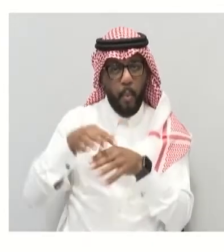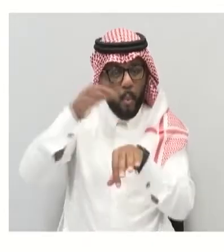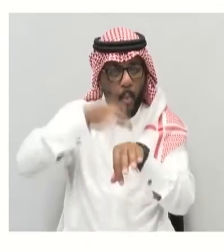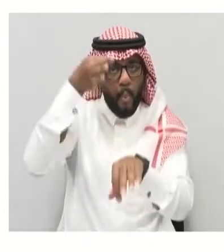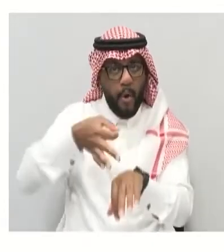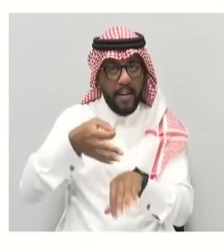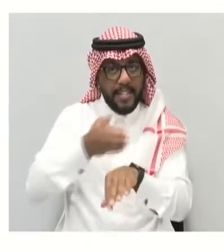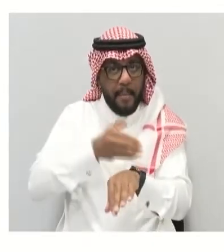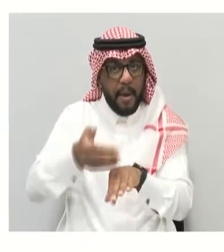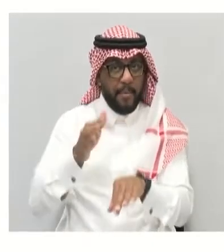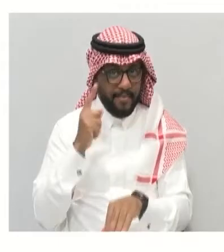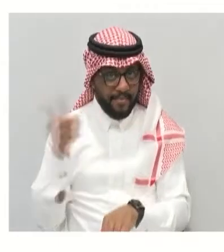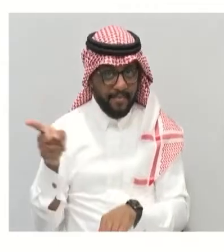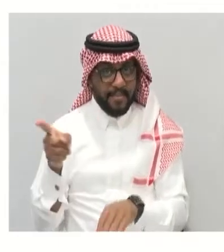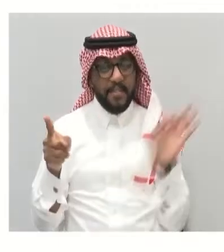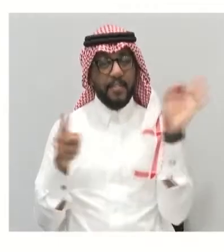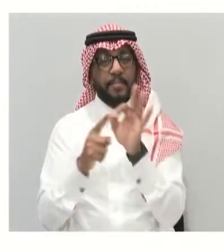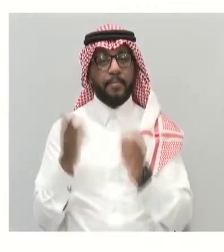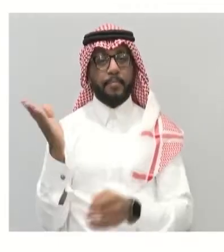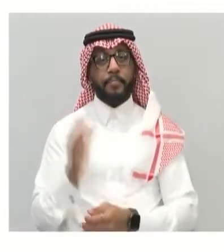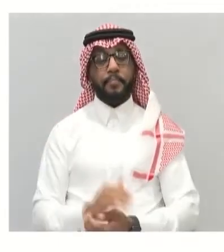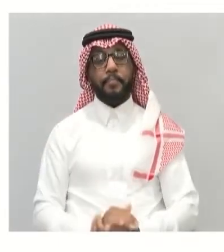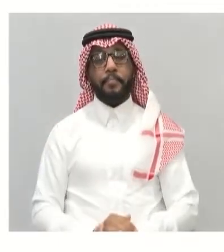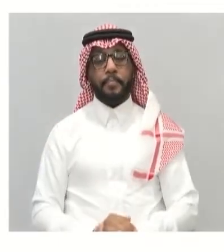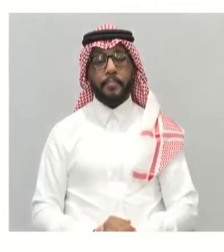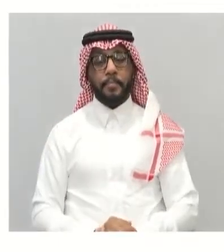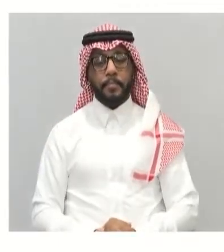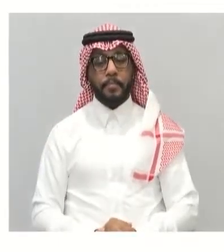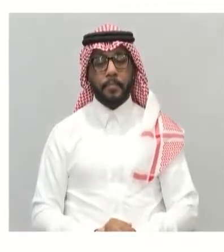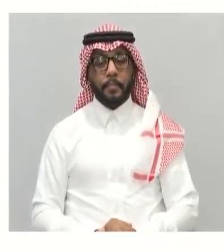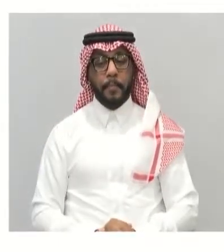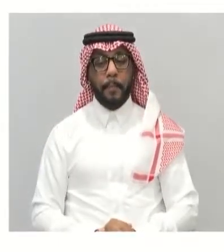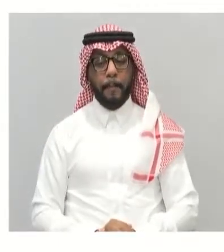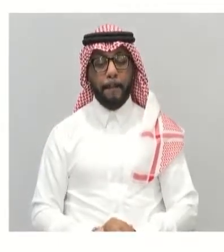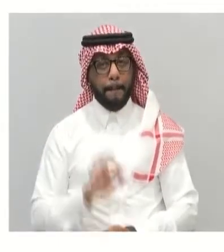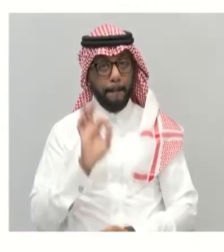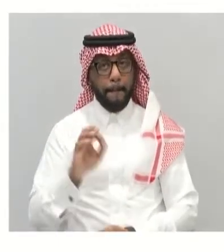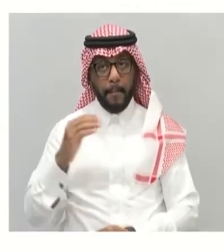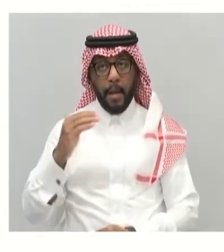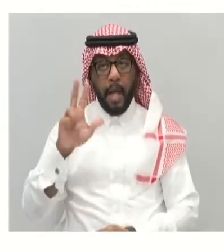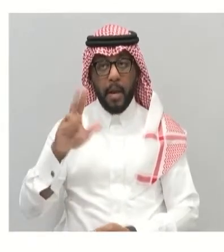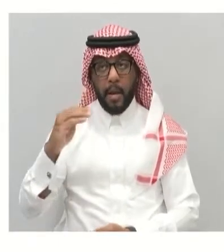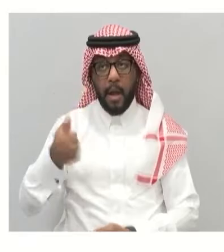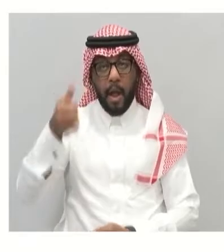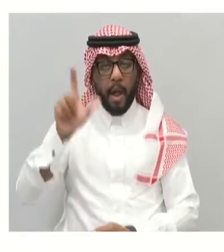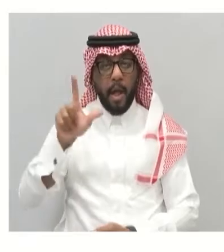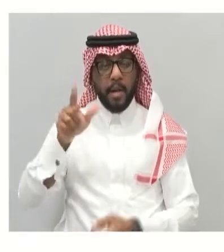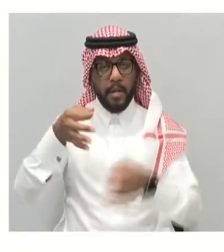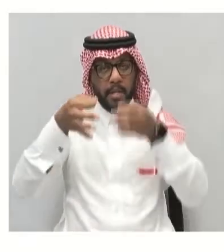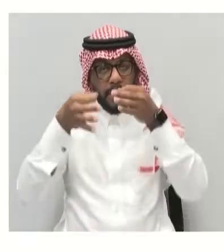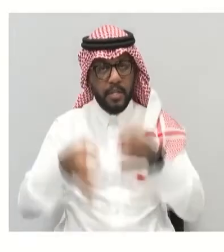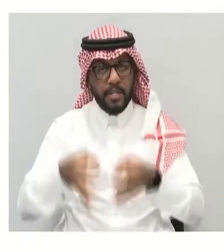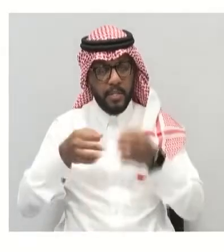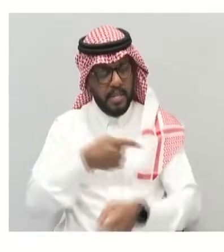الفعل اذا هذا الاستنتاج الذي ناخذه من المربعات السابقه ان الحال اسم نكره منصوب اسم